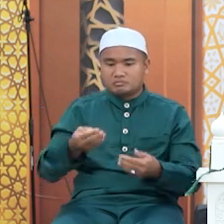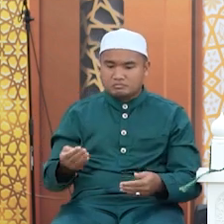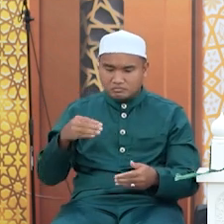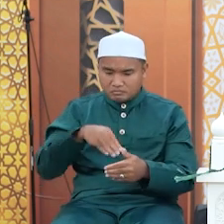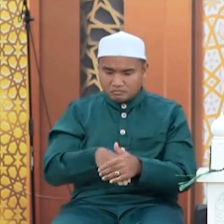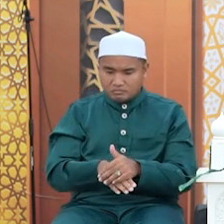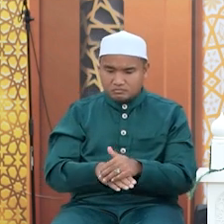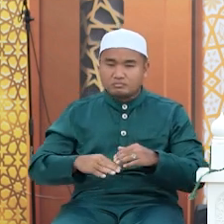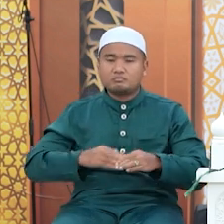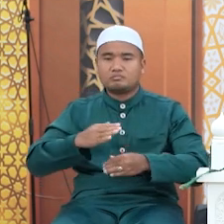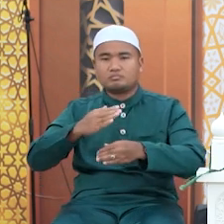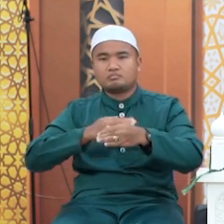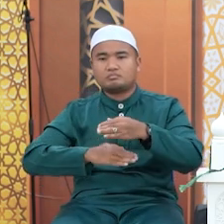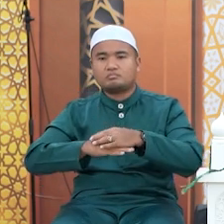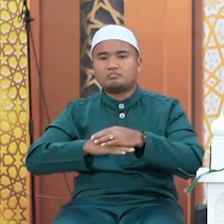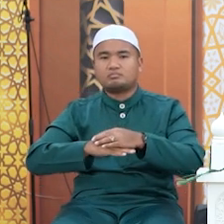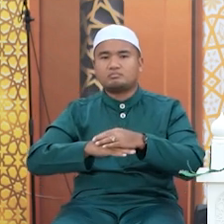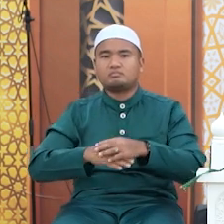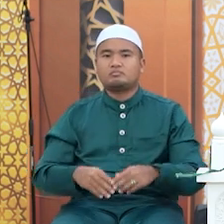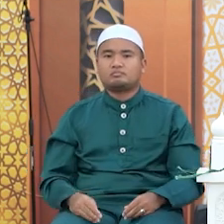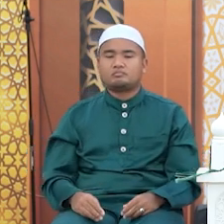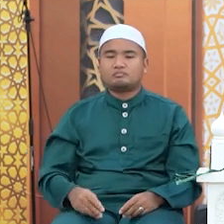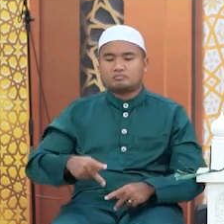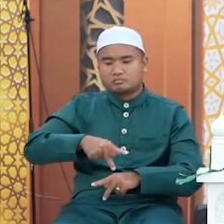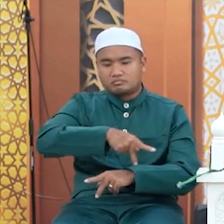kebun anggur, berehat sekejap.